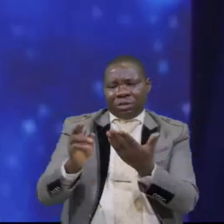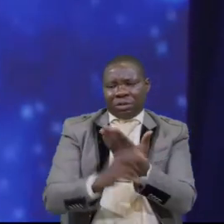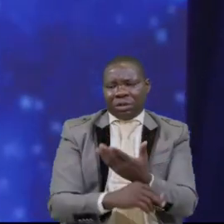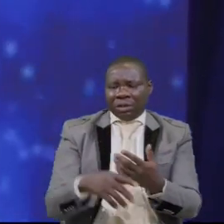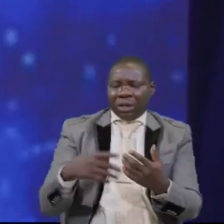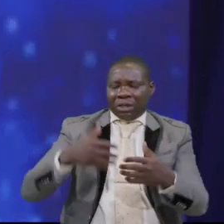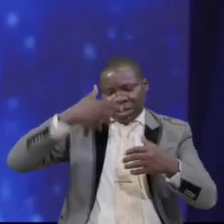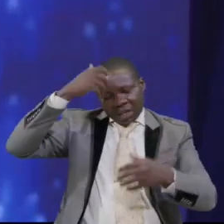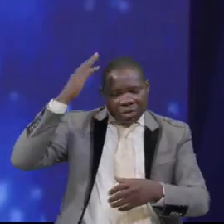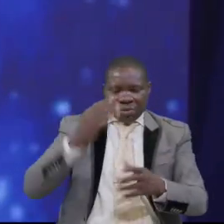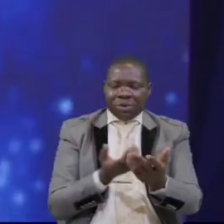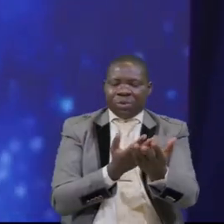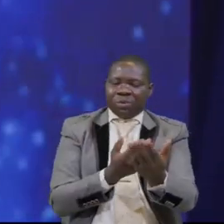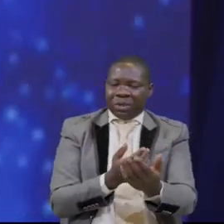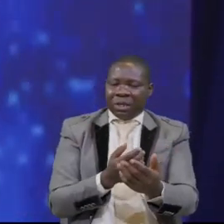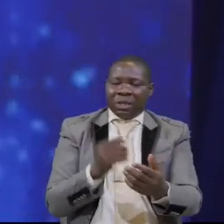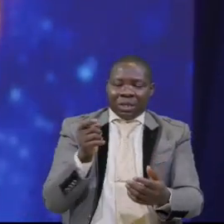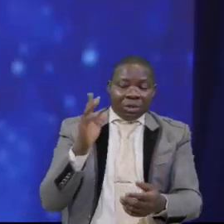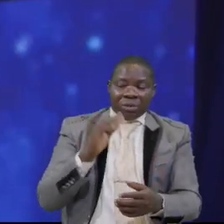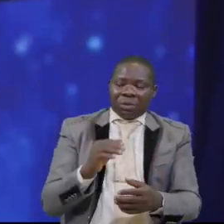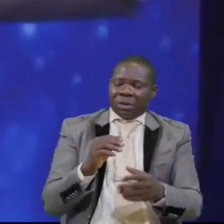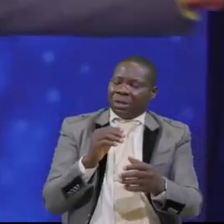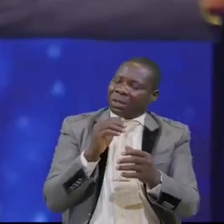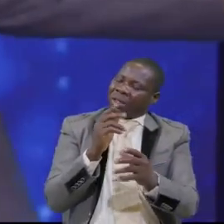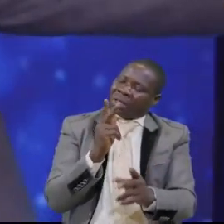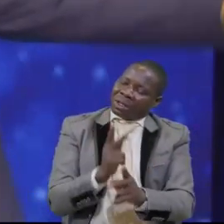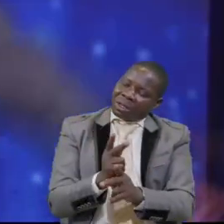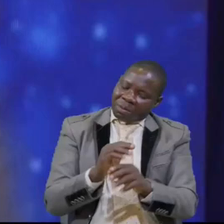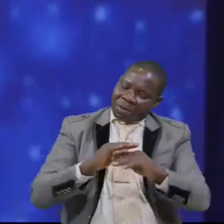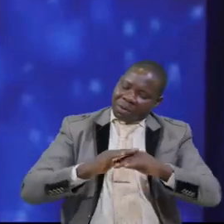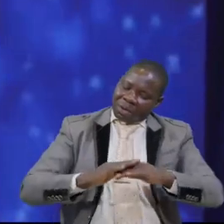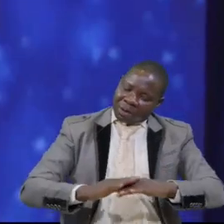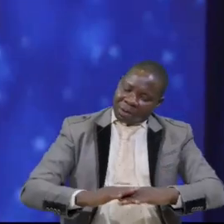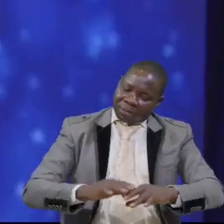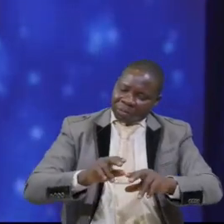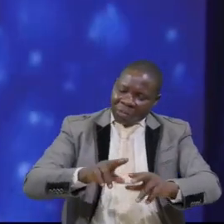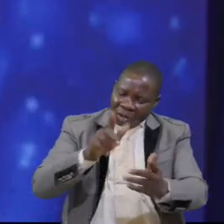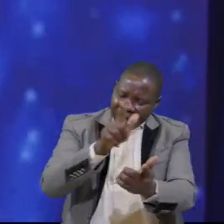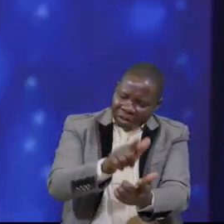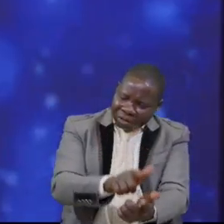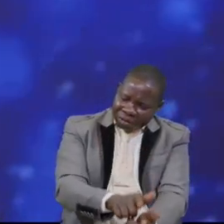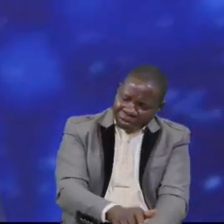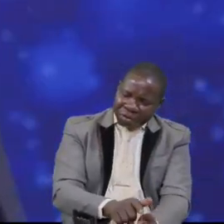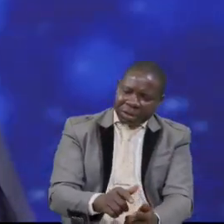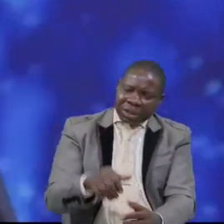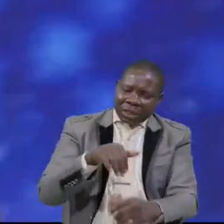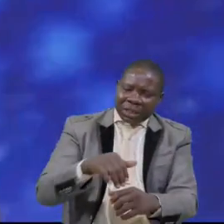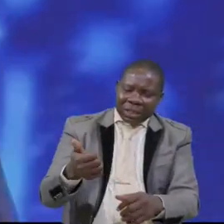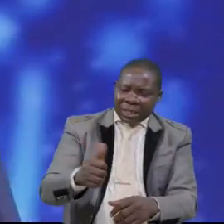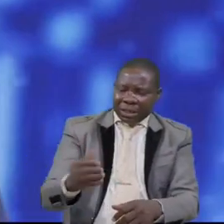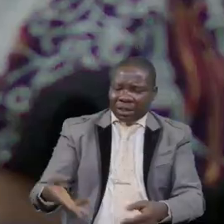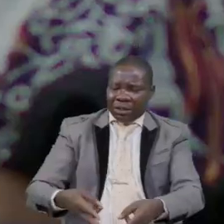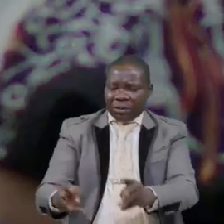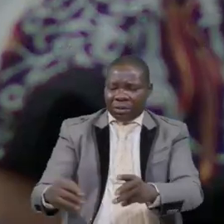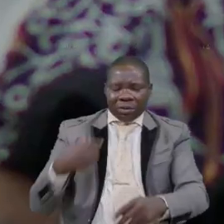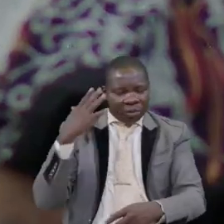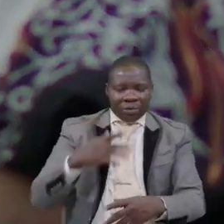va se baisser il va se calmer et il va cesser la prière là nous l' la voir de toute